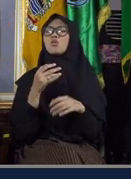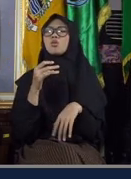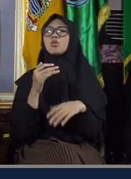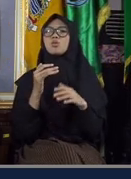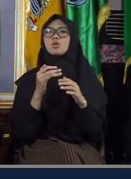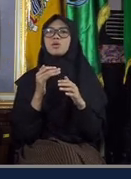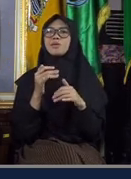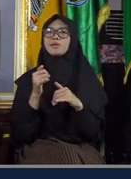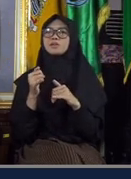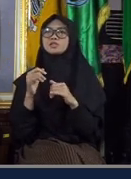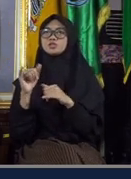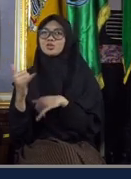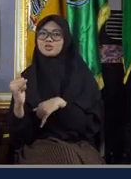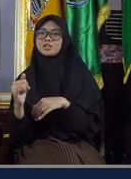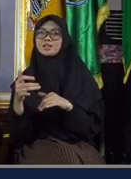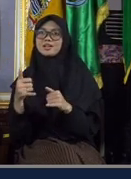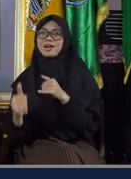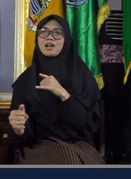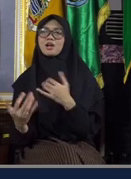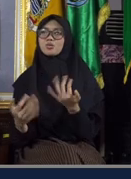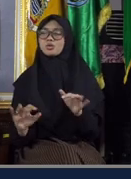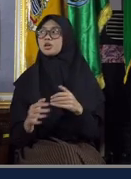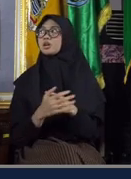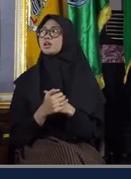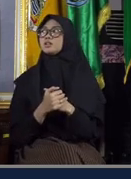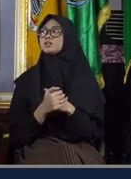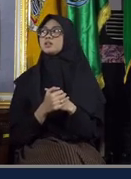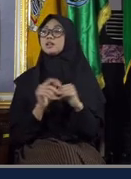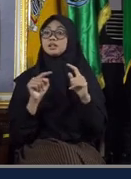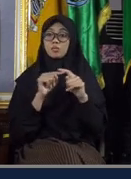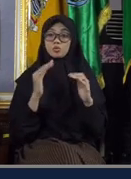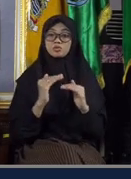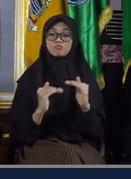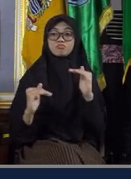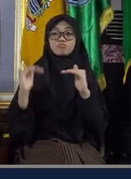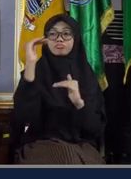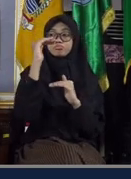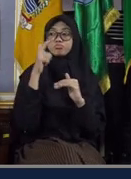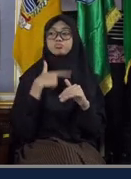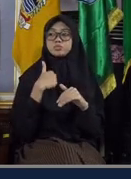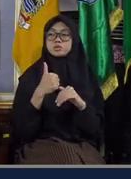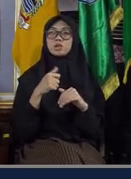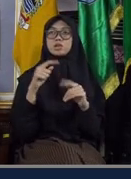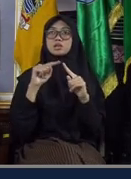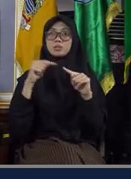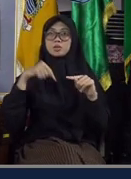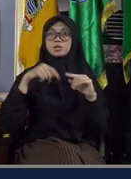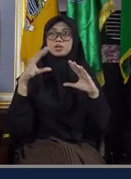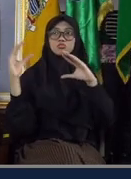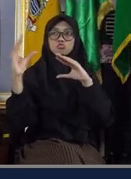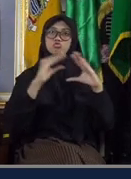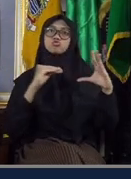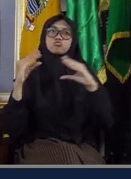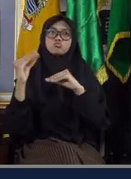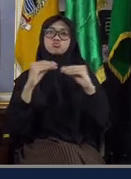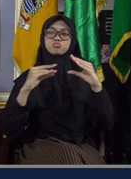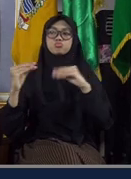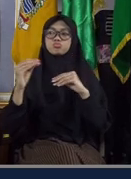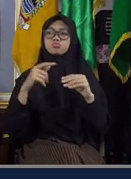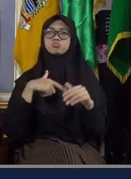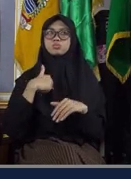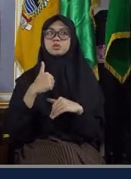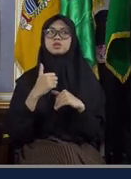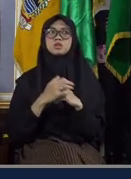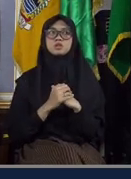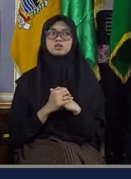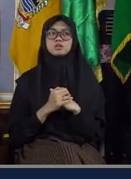katanya sama kota Jogja nah ternyata bisa naik Maka kalau kita forum musrenbang ini bisa ngobrol sharing Kenapa ipmnya